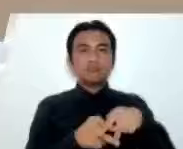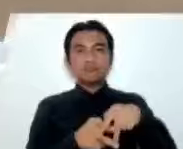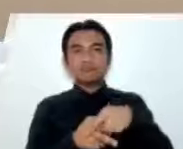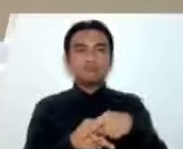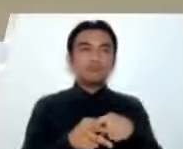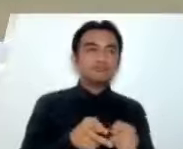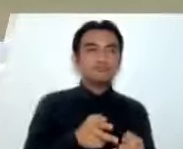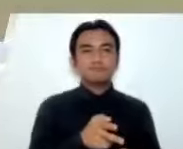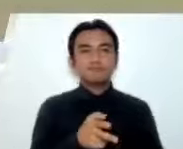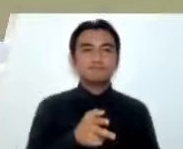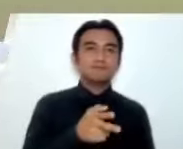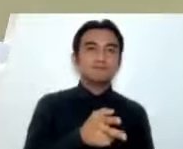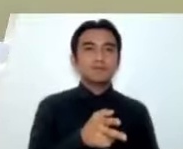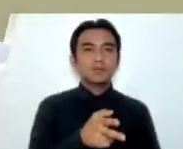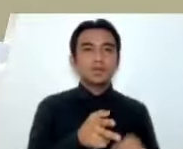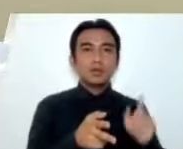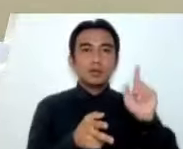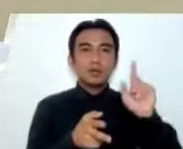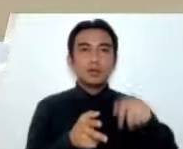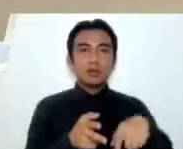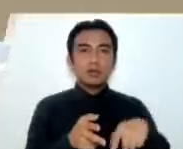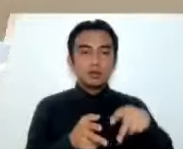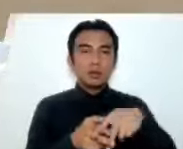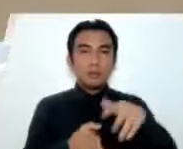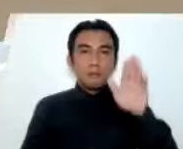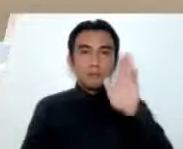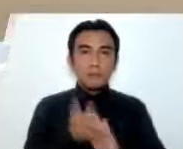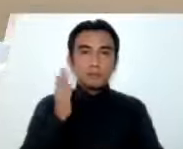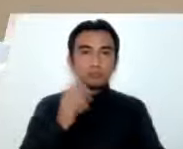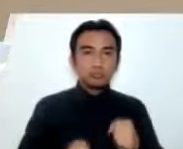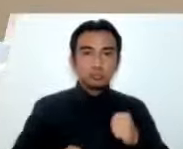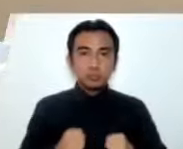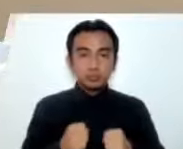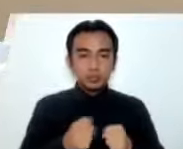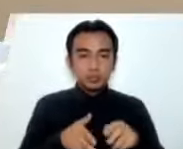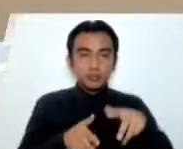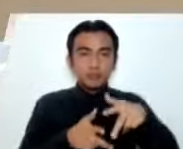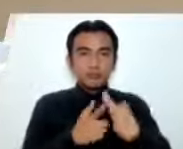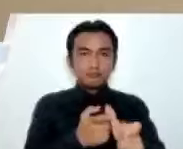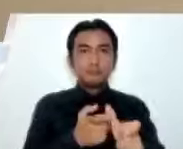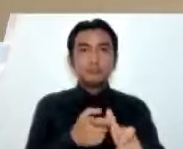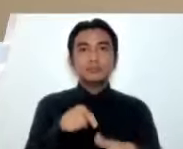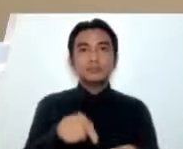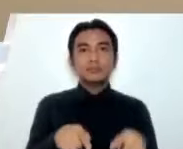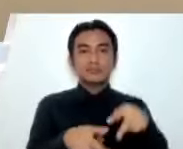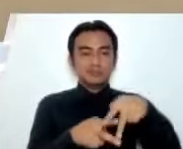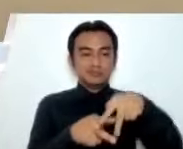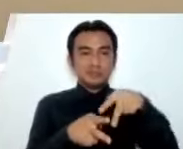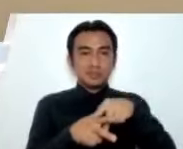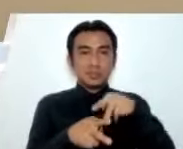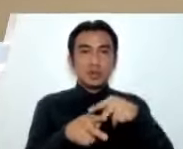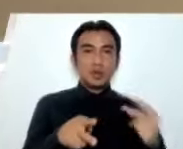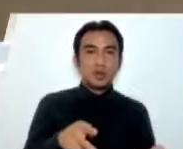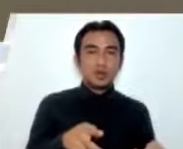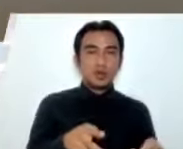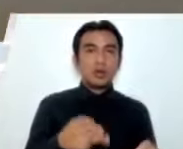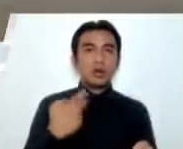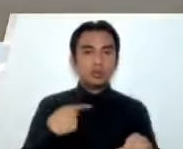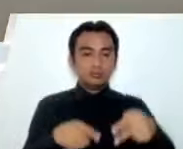lolo nang bigla raw tumakbo ang kalabaw. Nahulog ang dalawa. Pero dahil nakatali sa kalabaw ang mas batang